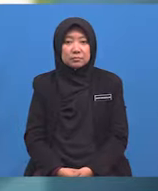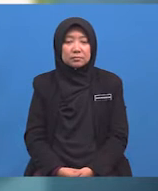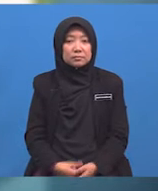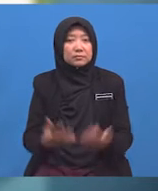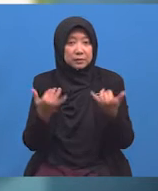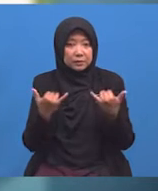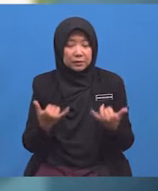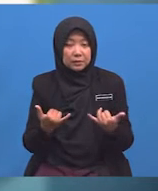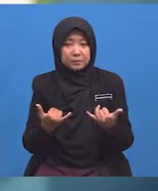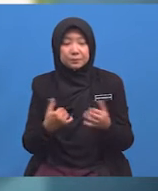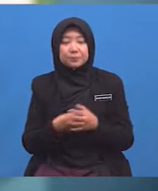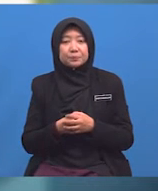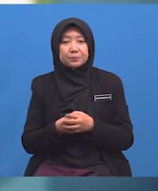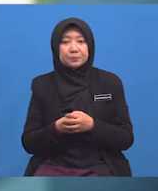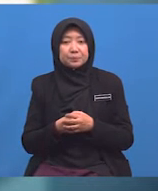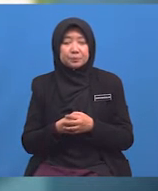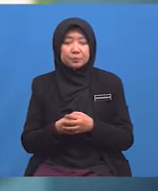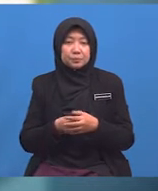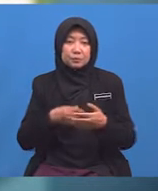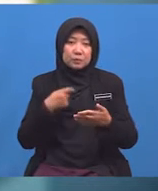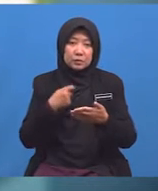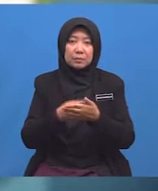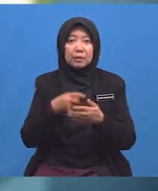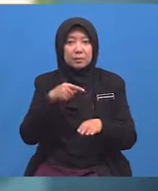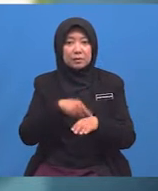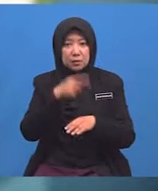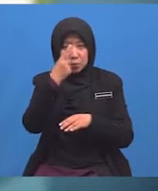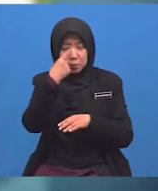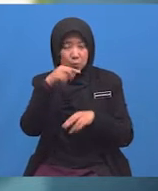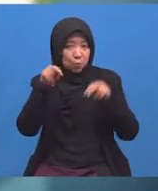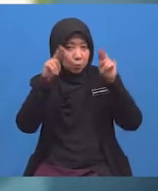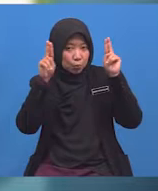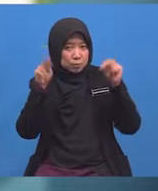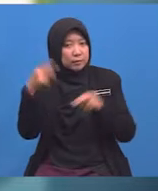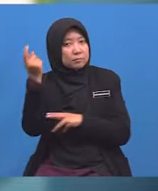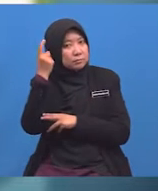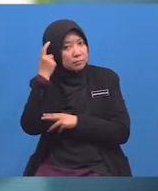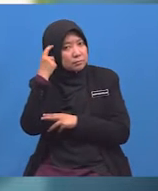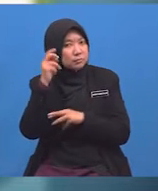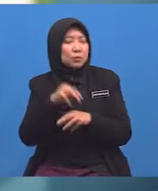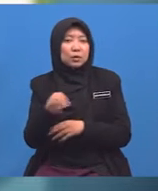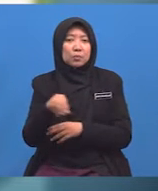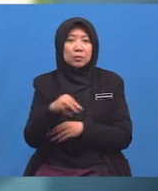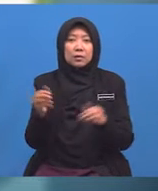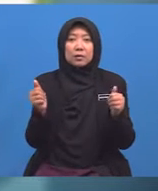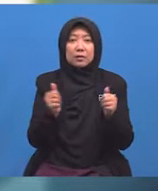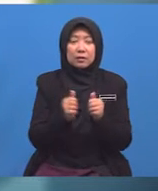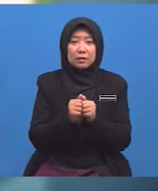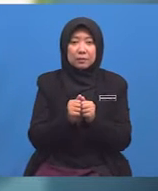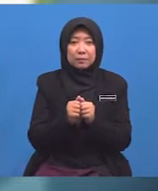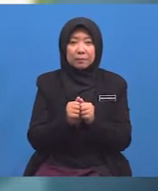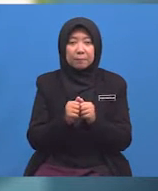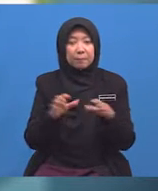Kini, tibalah masa untuk cikgu menguji minda murid-murid dengan